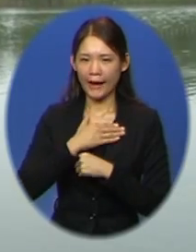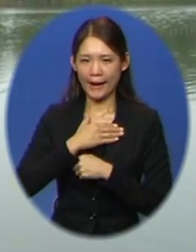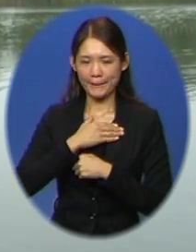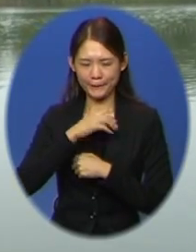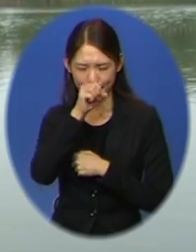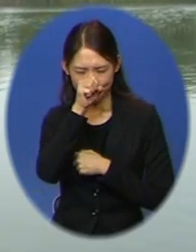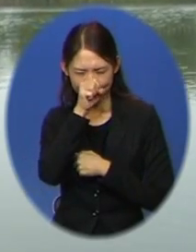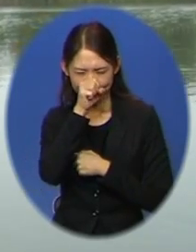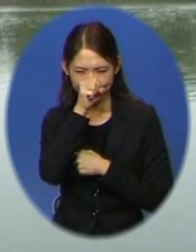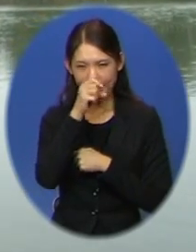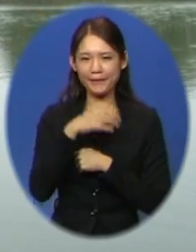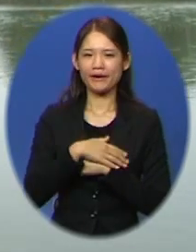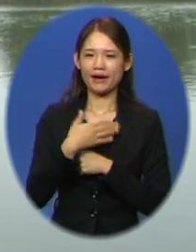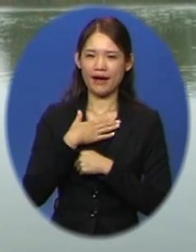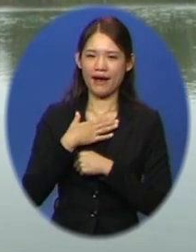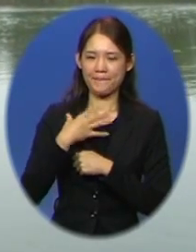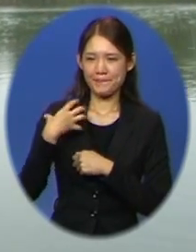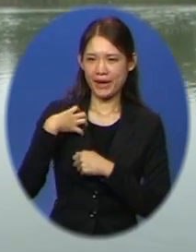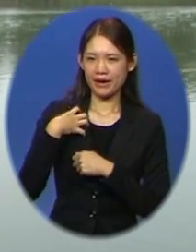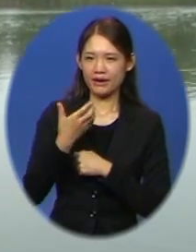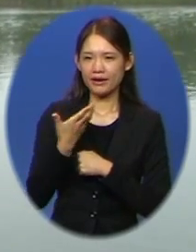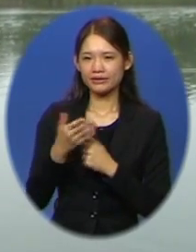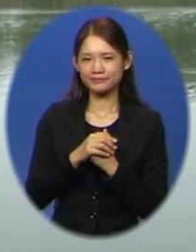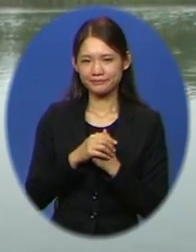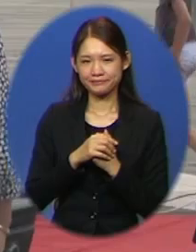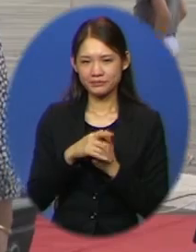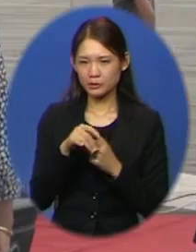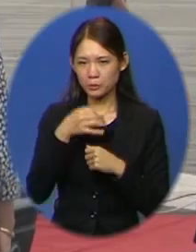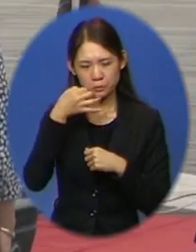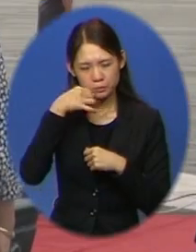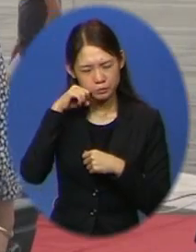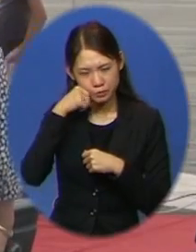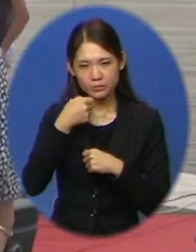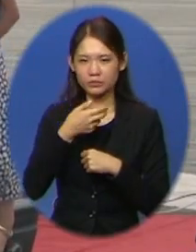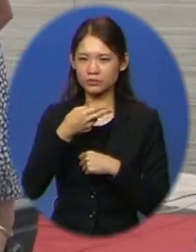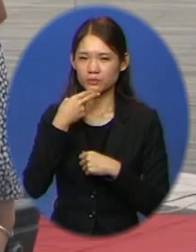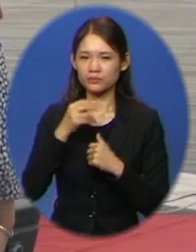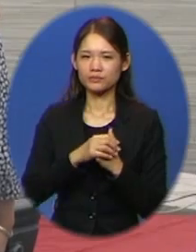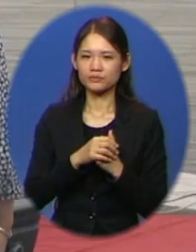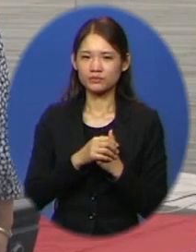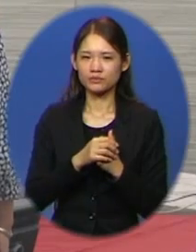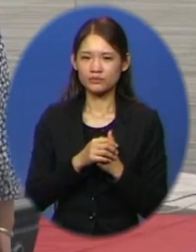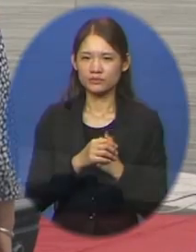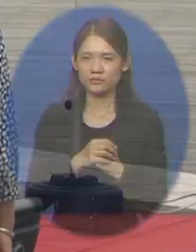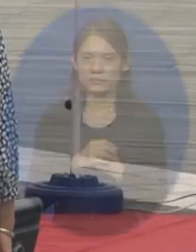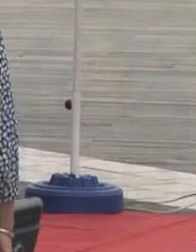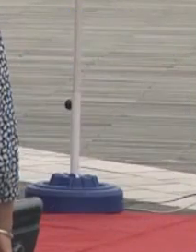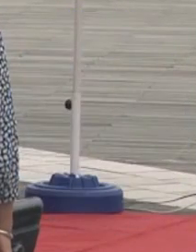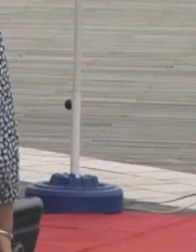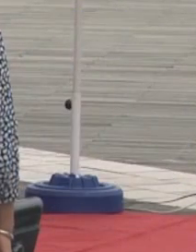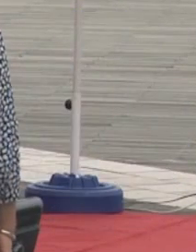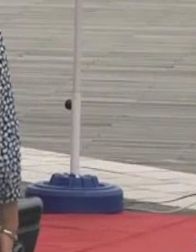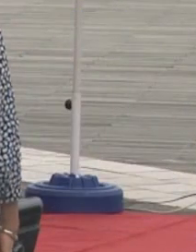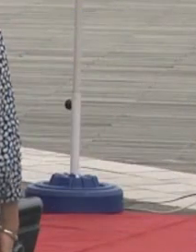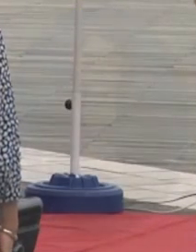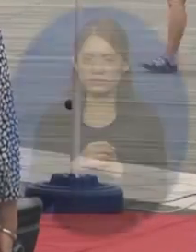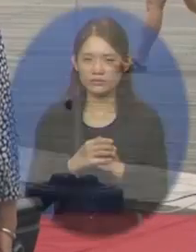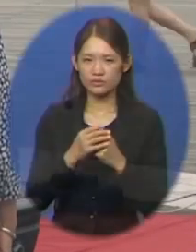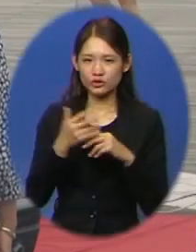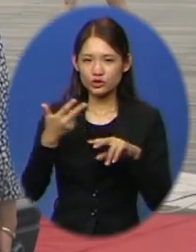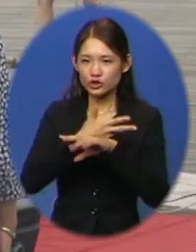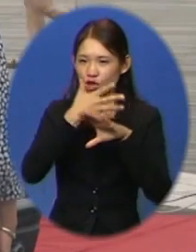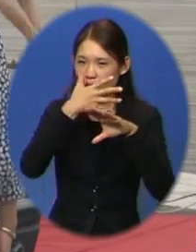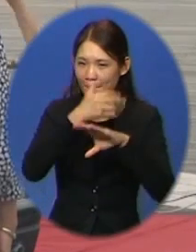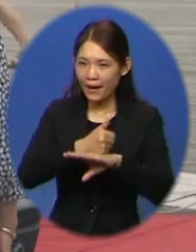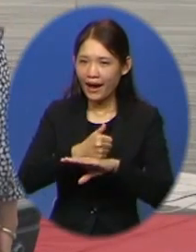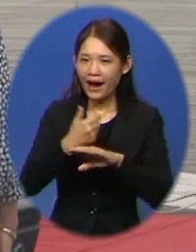회원님 좋아서 하는 일이다 보니까 그렇게 뭐 어려운 건 없습니다. 주말에 토요일 날이나 일요일 날 이렇게 모여서 또 이렇게